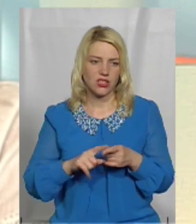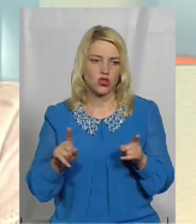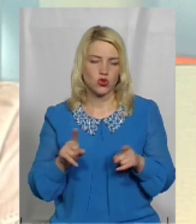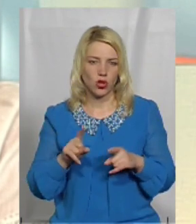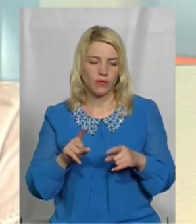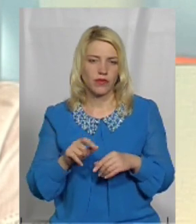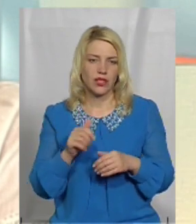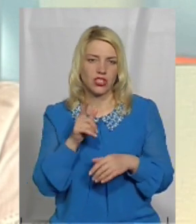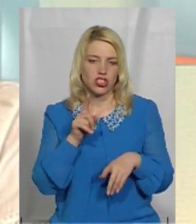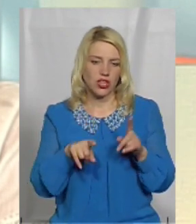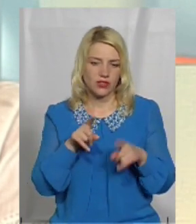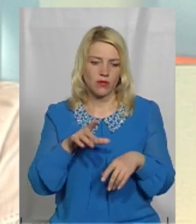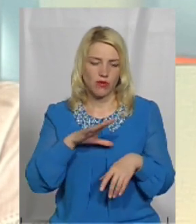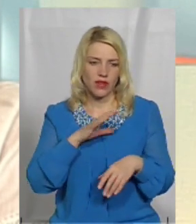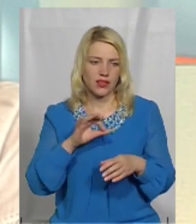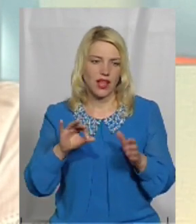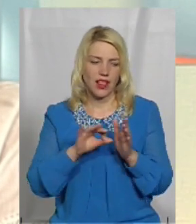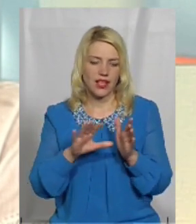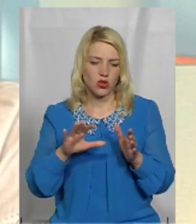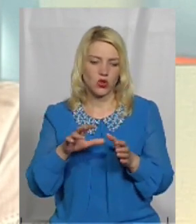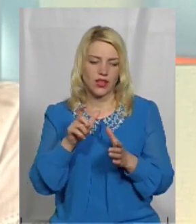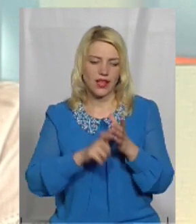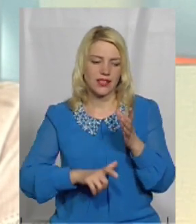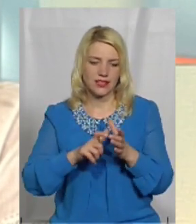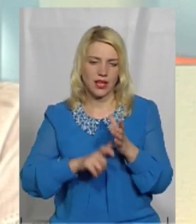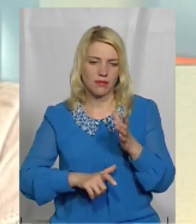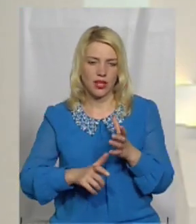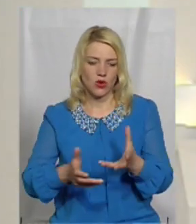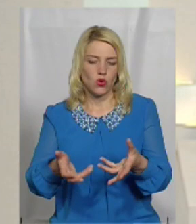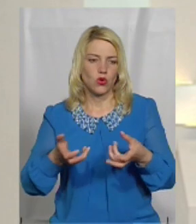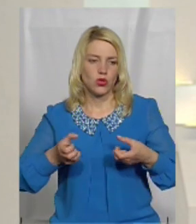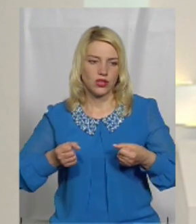що часом буває електронний рецепт отримати,